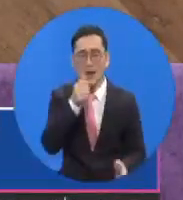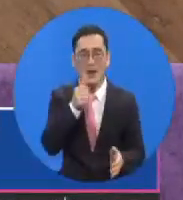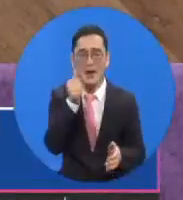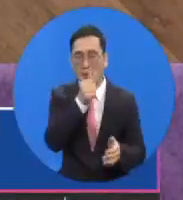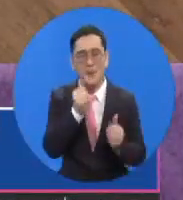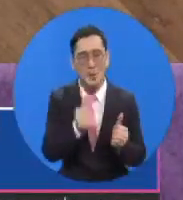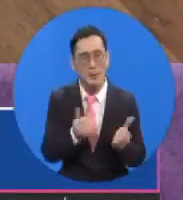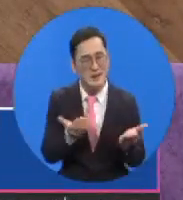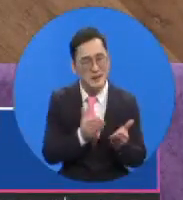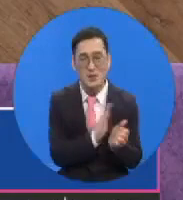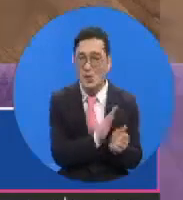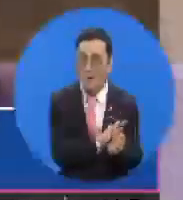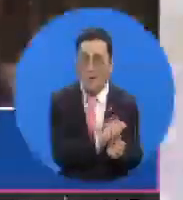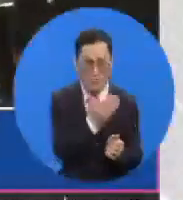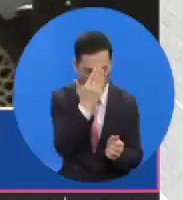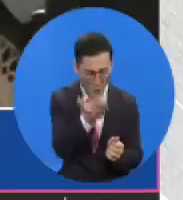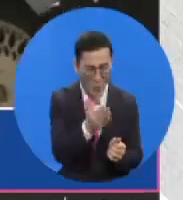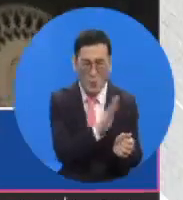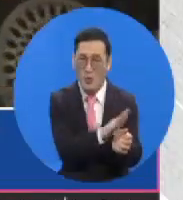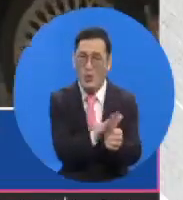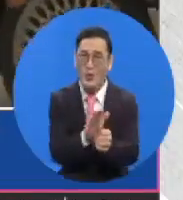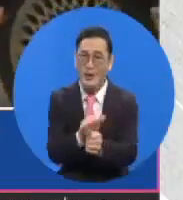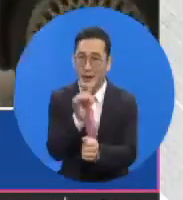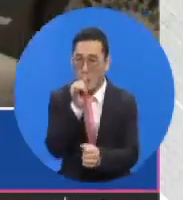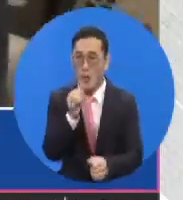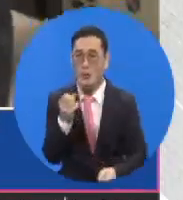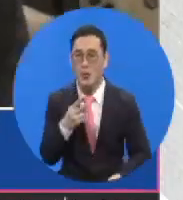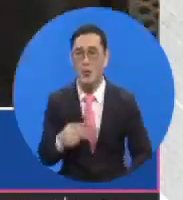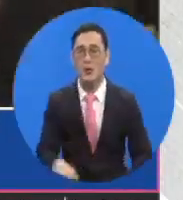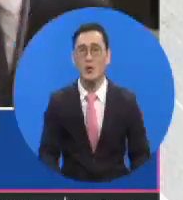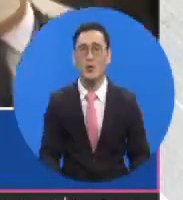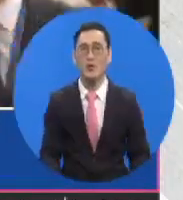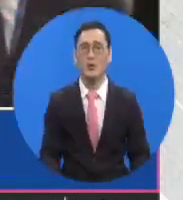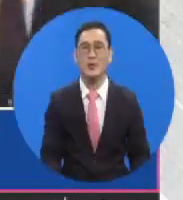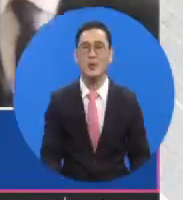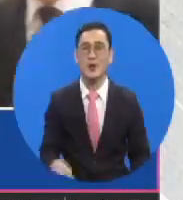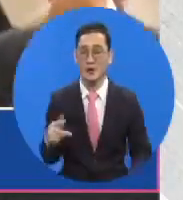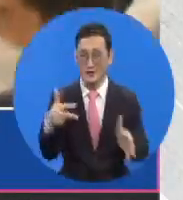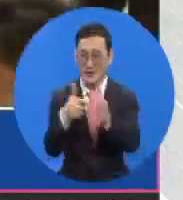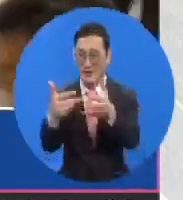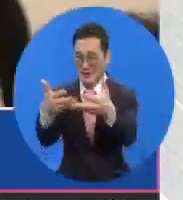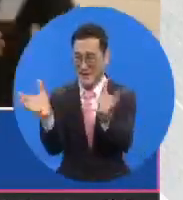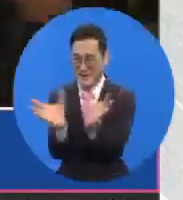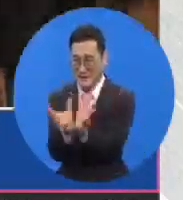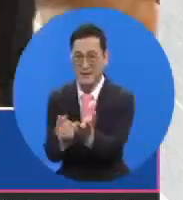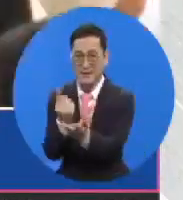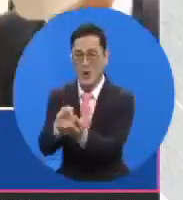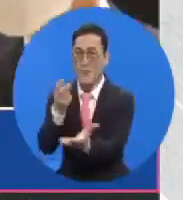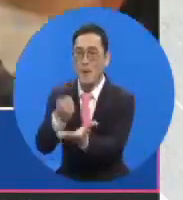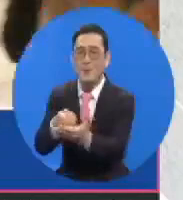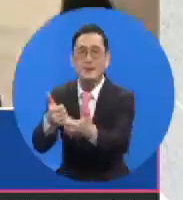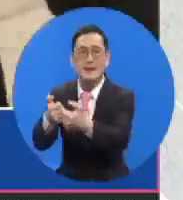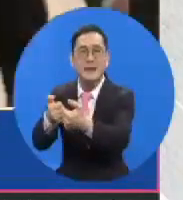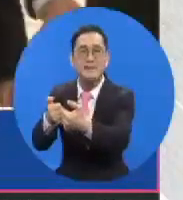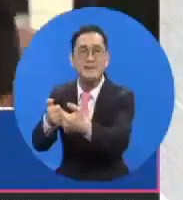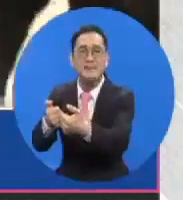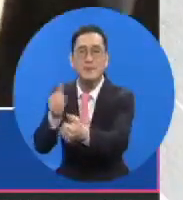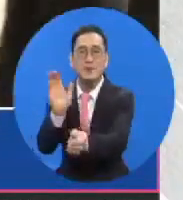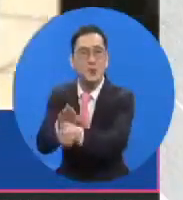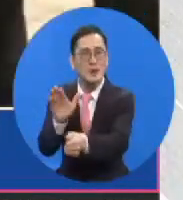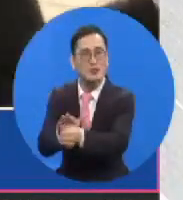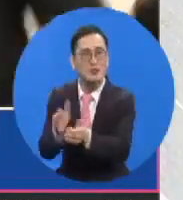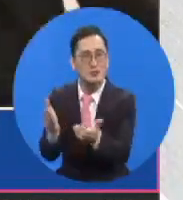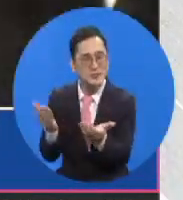위해서 아니면 또 뭐 대법관이나 그렇게 한 사람들이 또 나가서 어느 재단에서 활동하고 봉사활동하시는 분들 꽤 많잖아요. 이제 그렇게